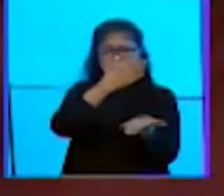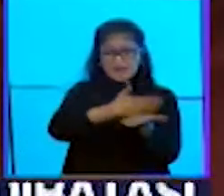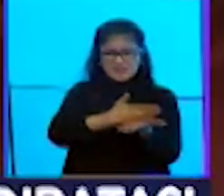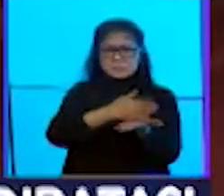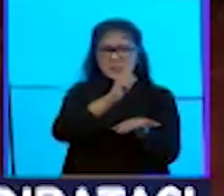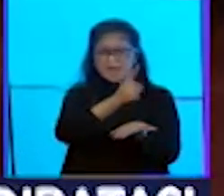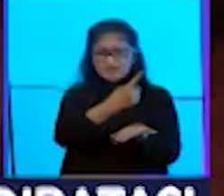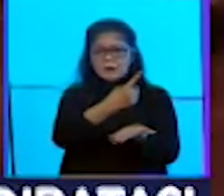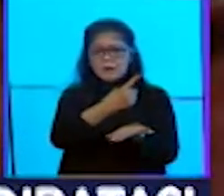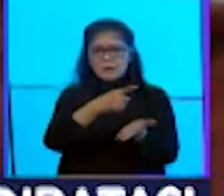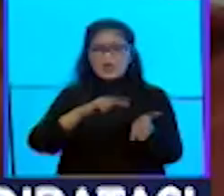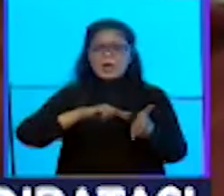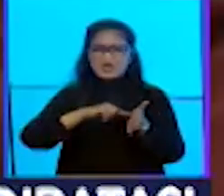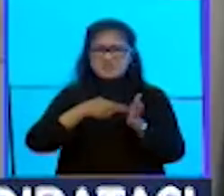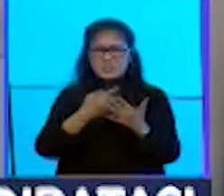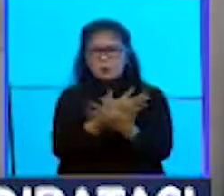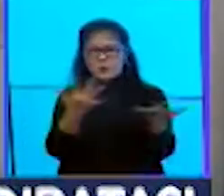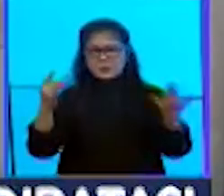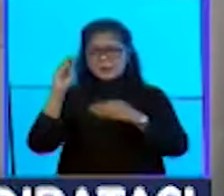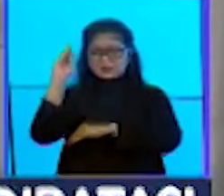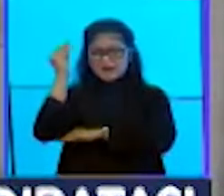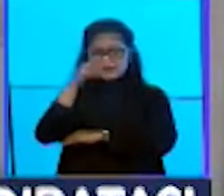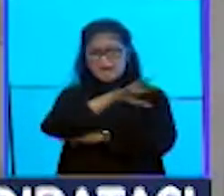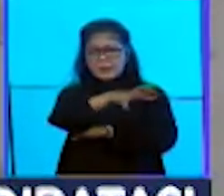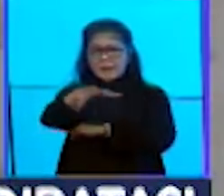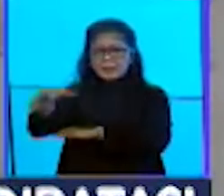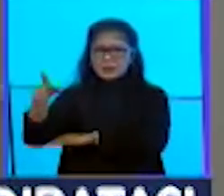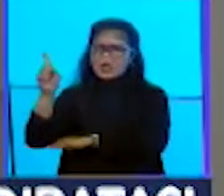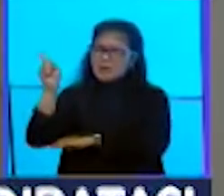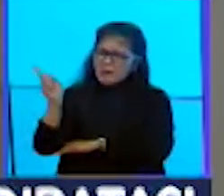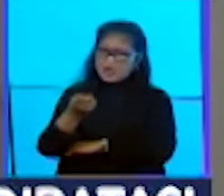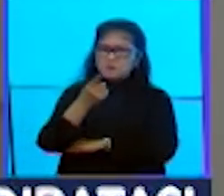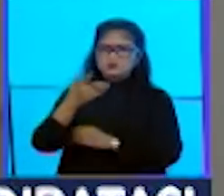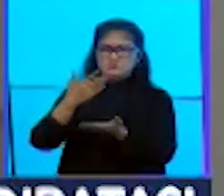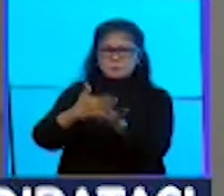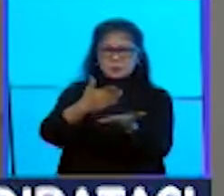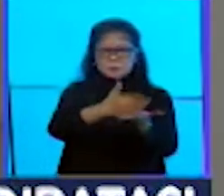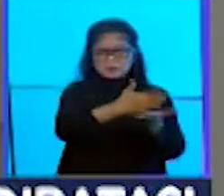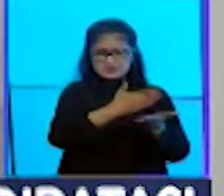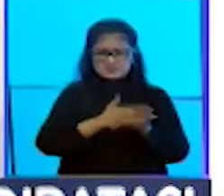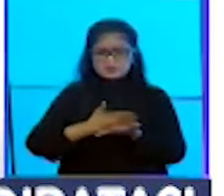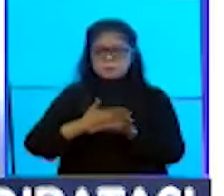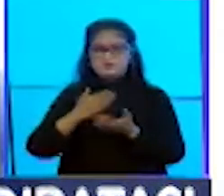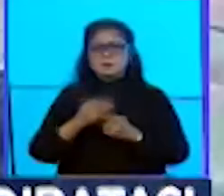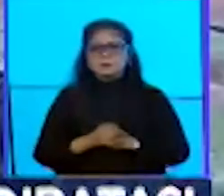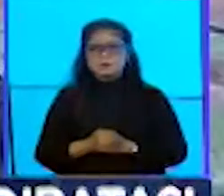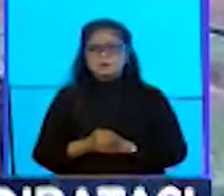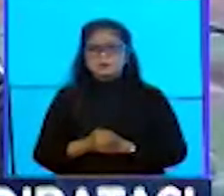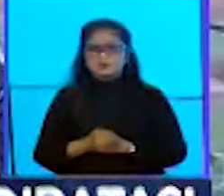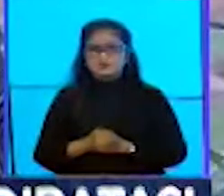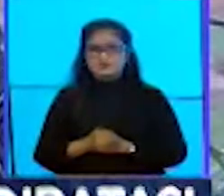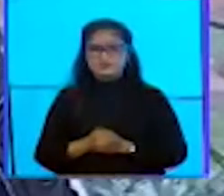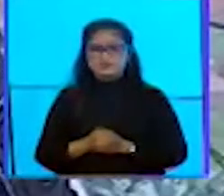sehingga mobilitas warga di ibu kota dan daerah penyangga harus dibatasi untuk mengurangi sebaran virus.